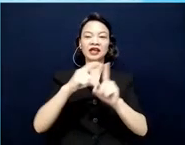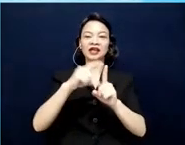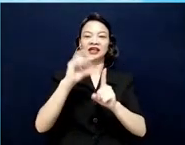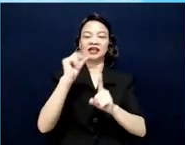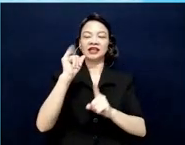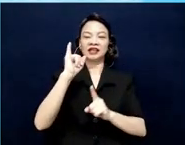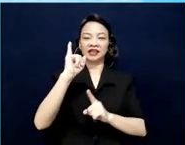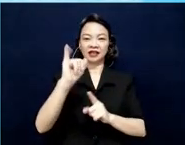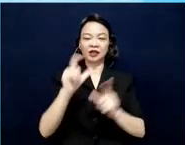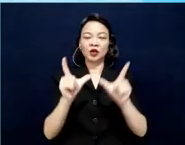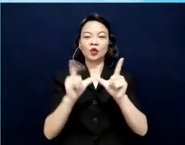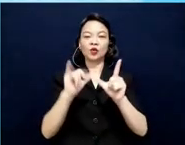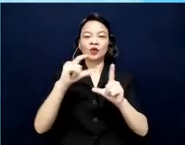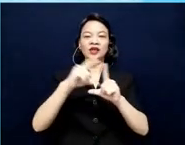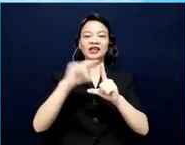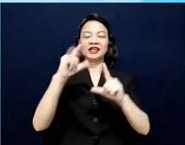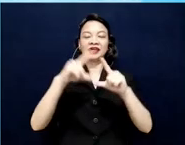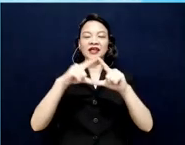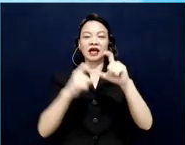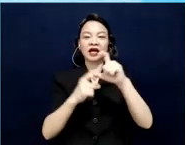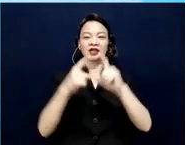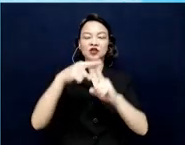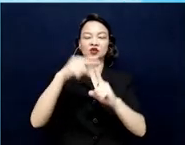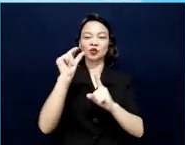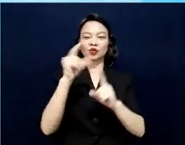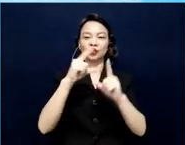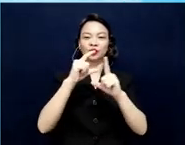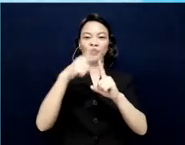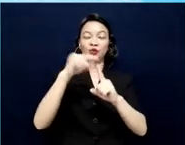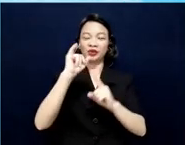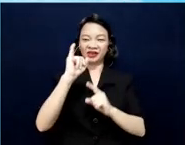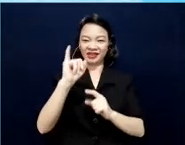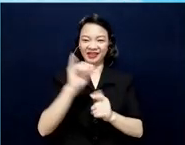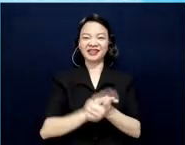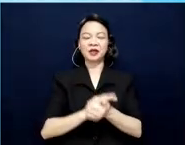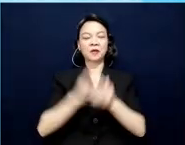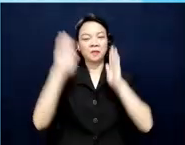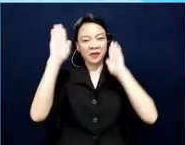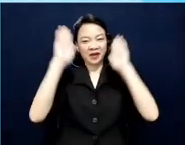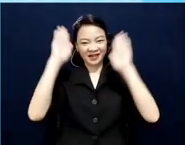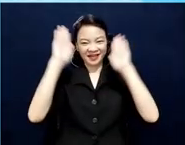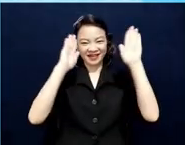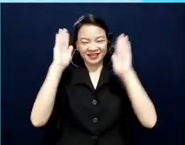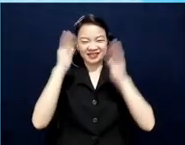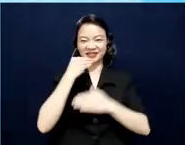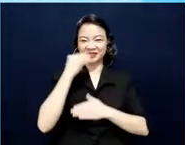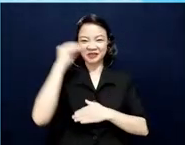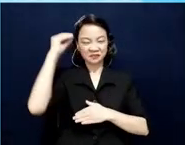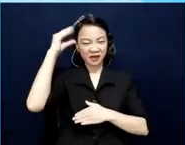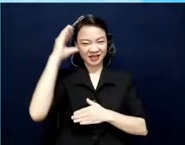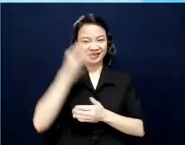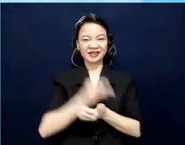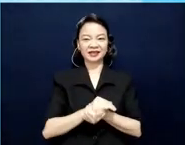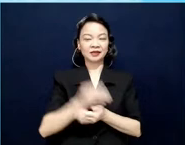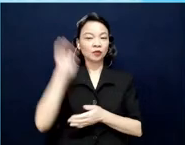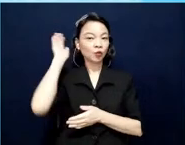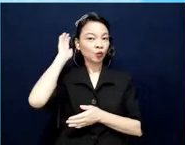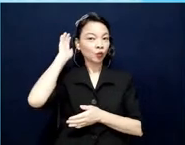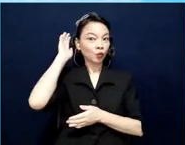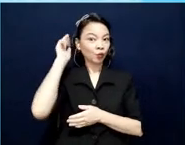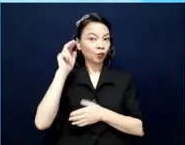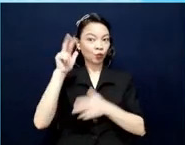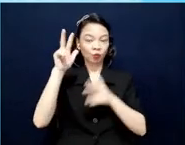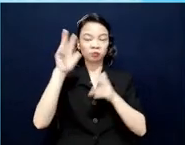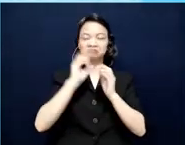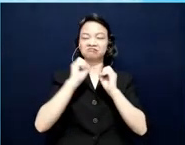Plan Internasional Indonesia. Kak Indri. Pagi Mbak Brigita, suara saya terdengar baik kah? Jelas